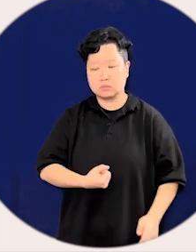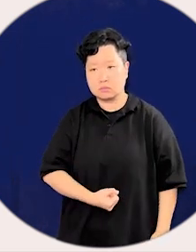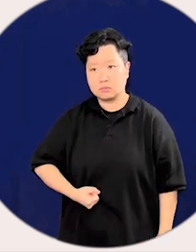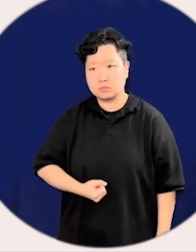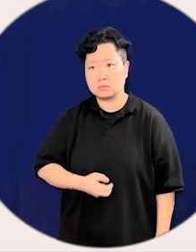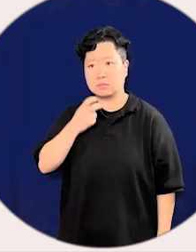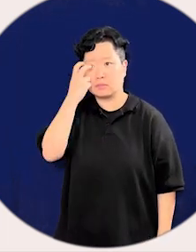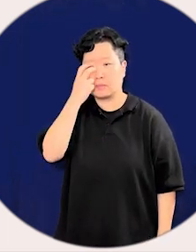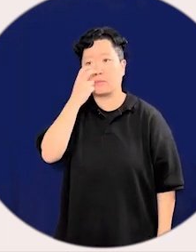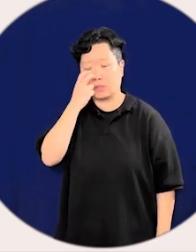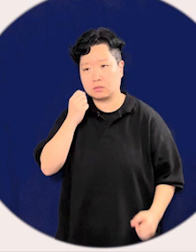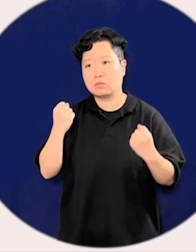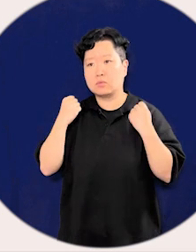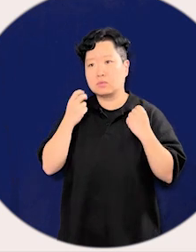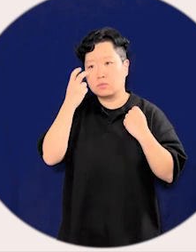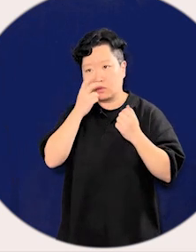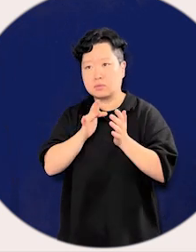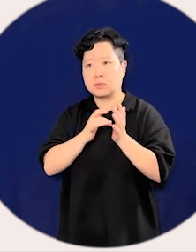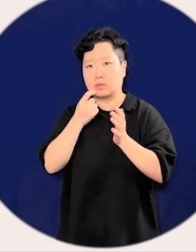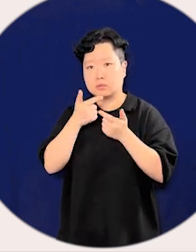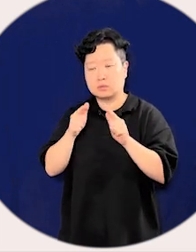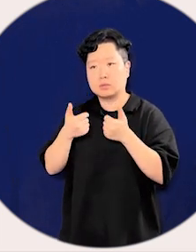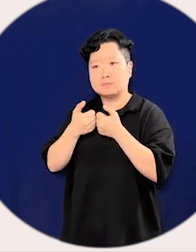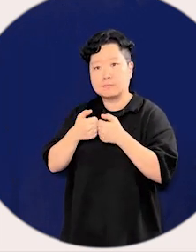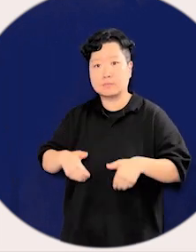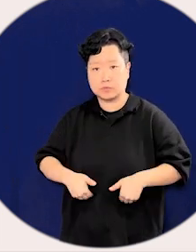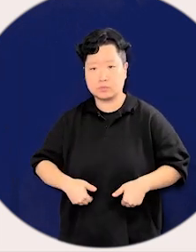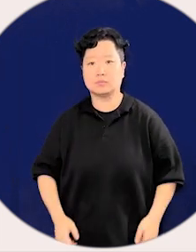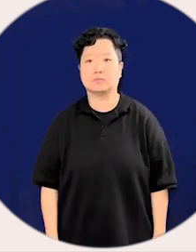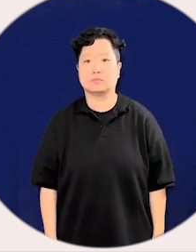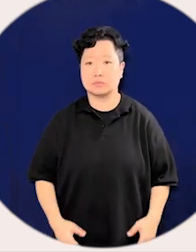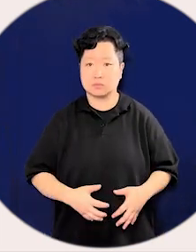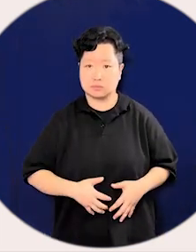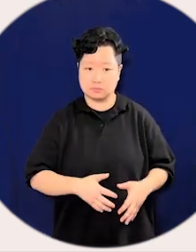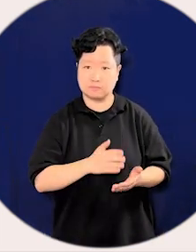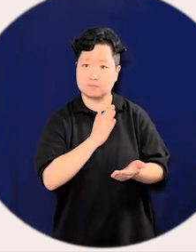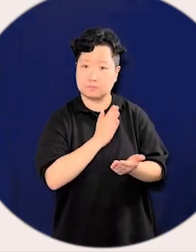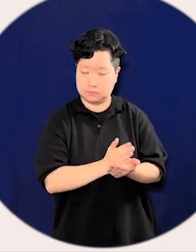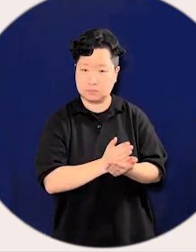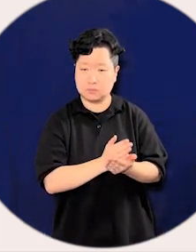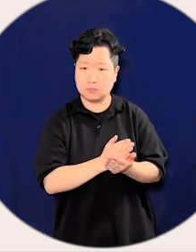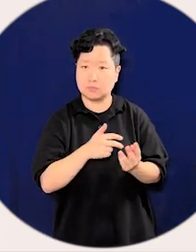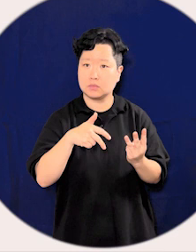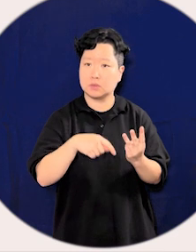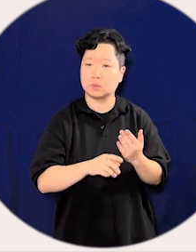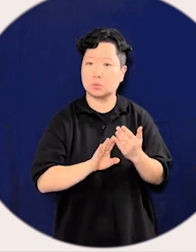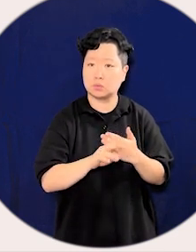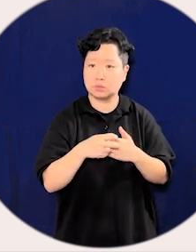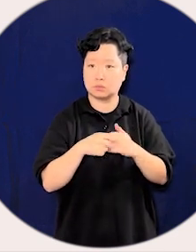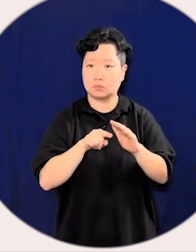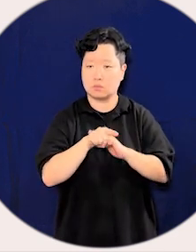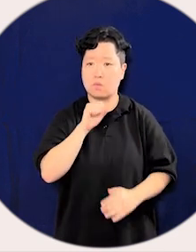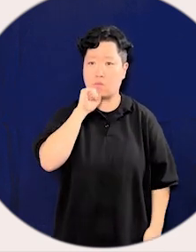확인하고 이후의 건강관리나 피임 등에 대한 상담을 하시길 권합니다. 만약 병원을 방문하지 못하는 경우에